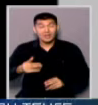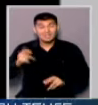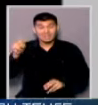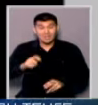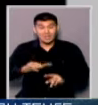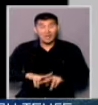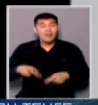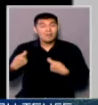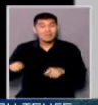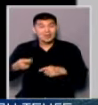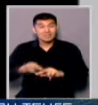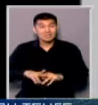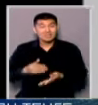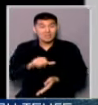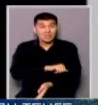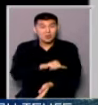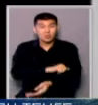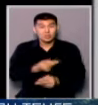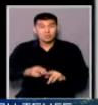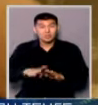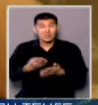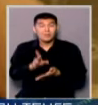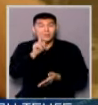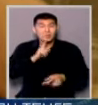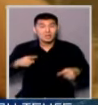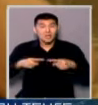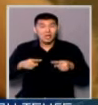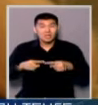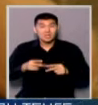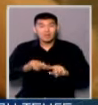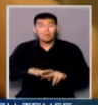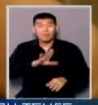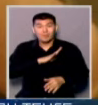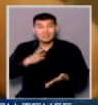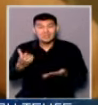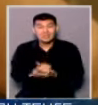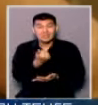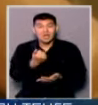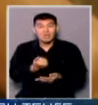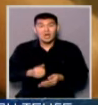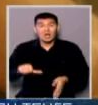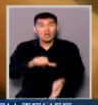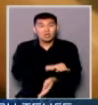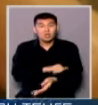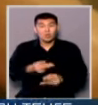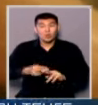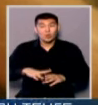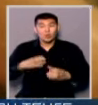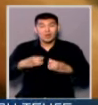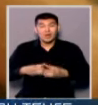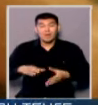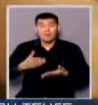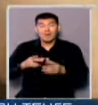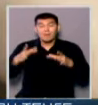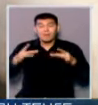намеревались продать наркотики арендованной подозреваемыми квартире изъяли это наркотическое вещество упакованных